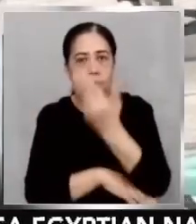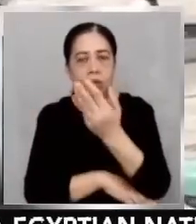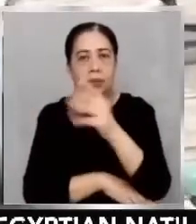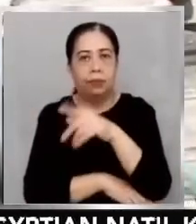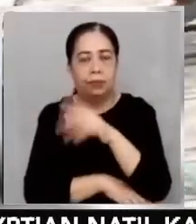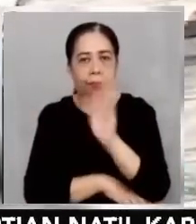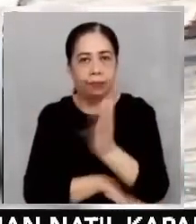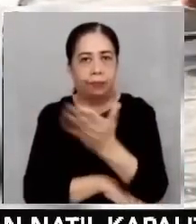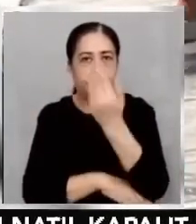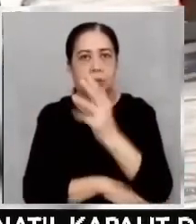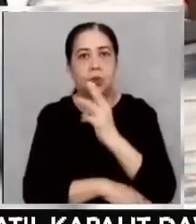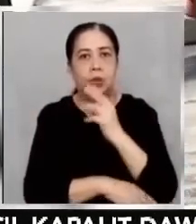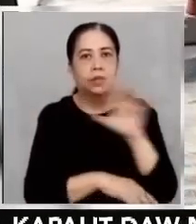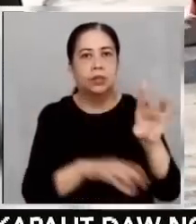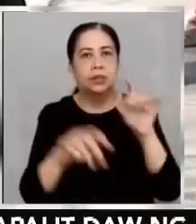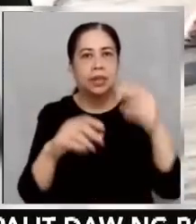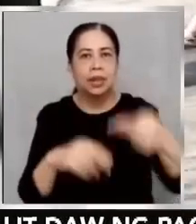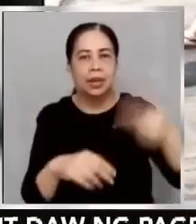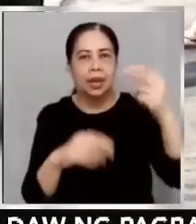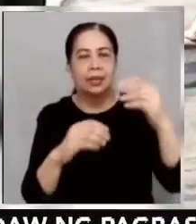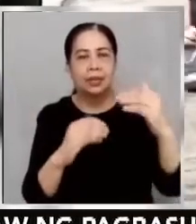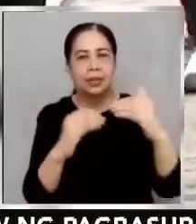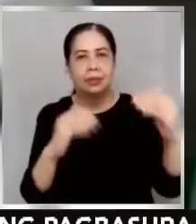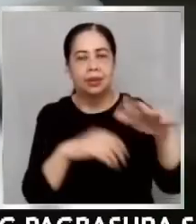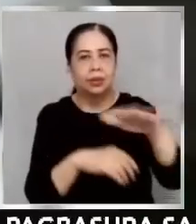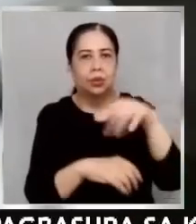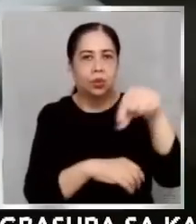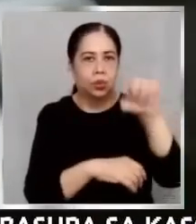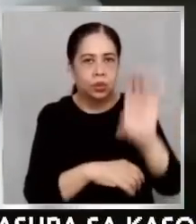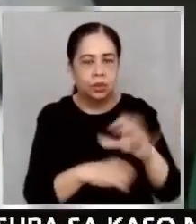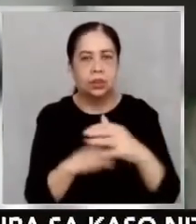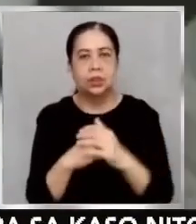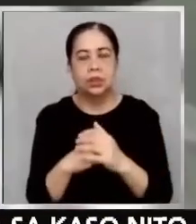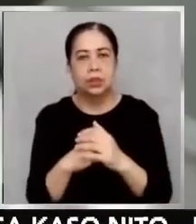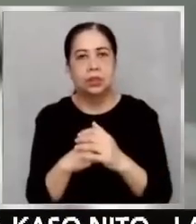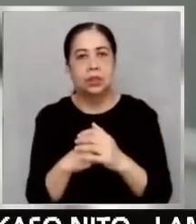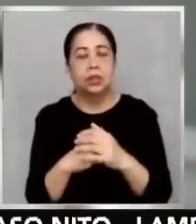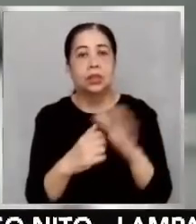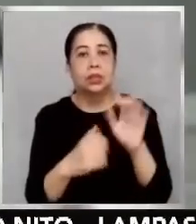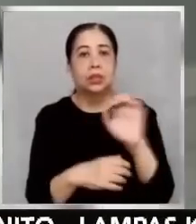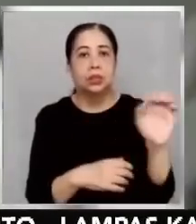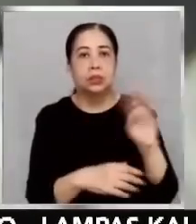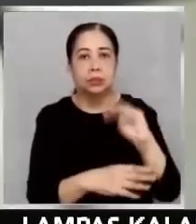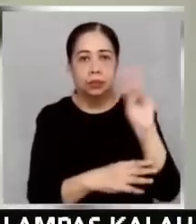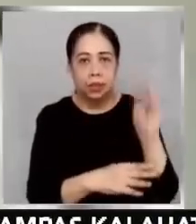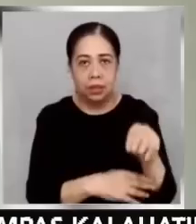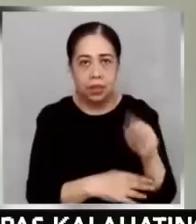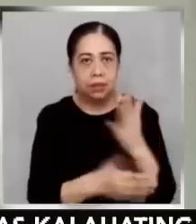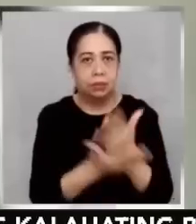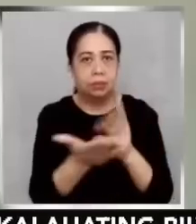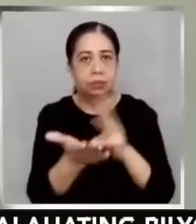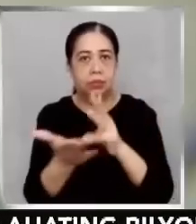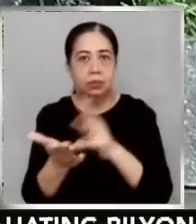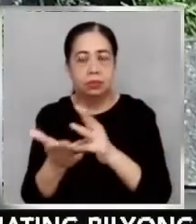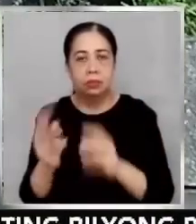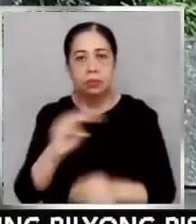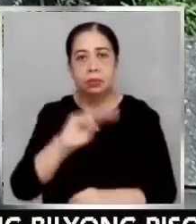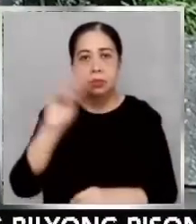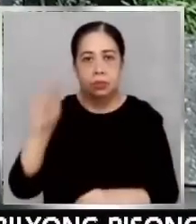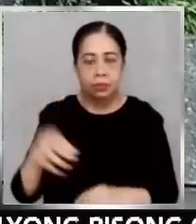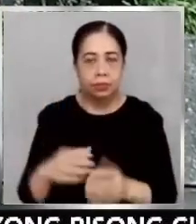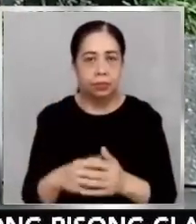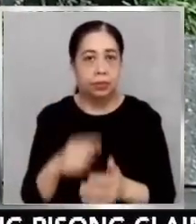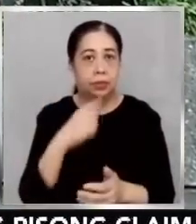mga piling mataas na lugar ng Quezon City, east of Metro Manila at ilang lugar sa Maynila. Ayon sa